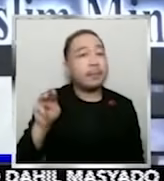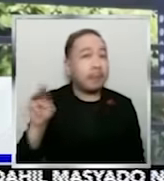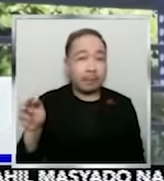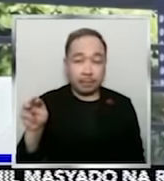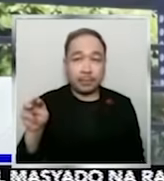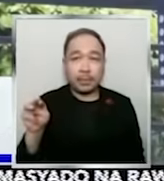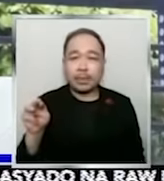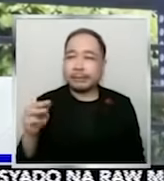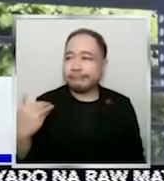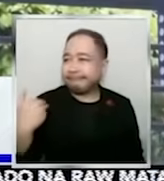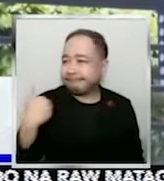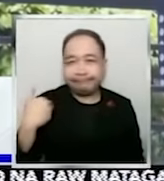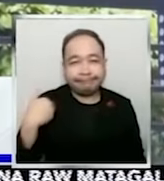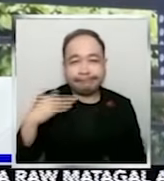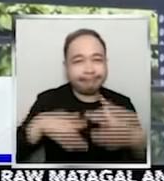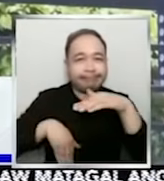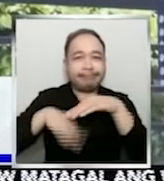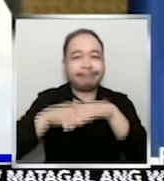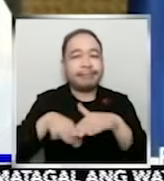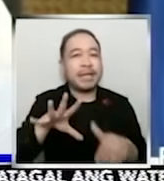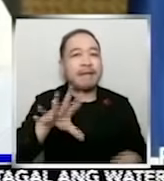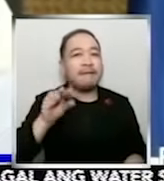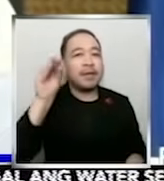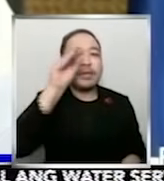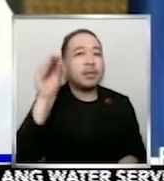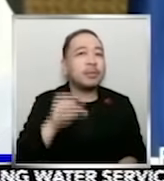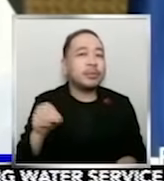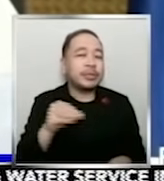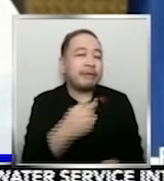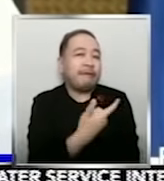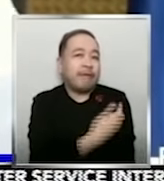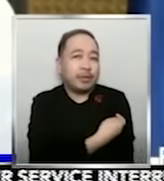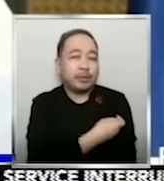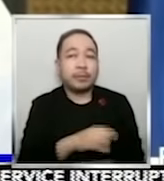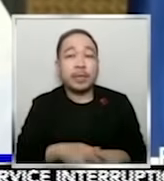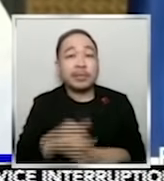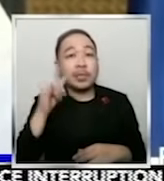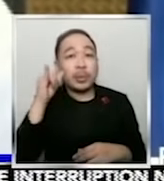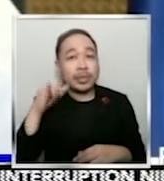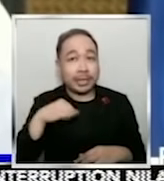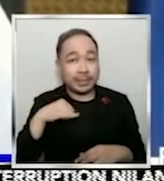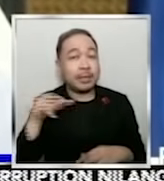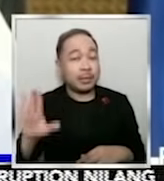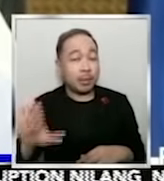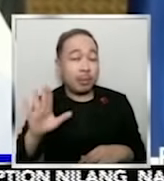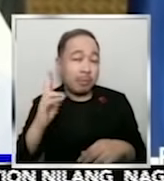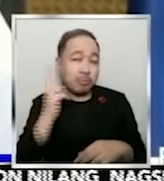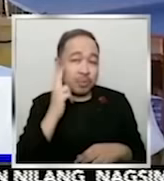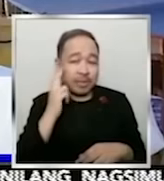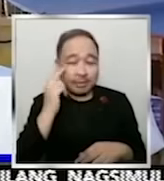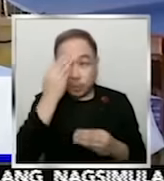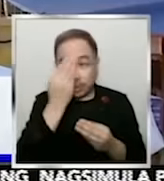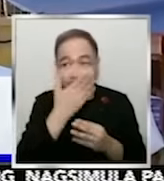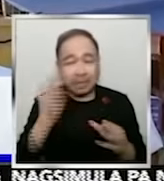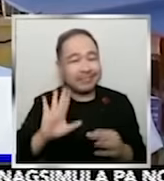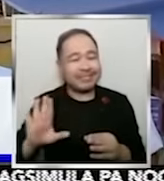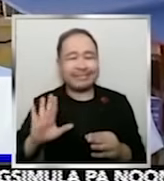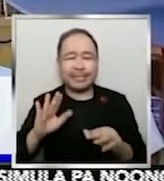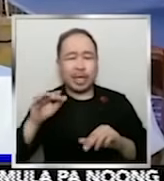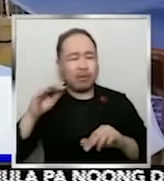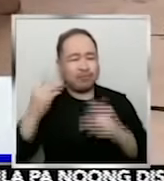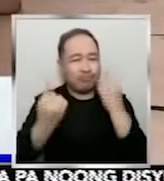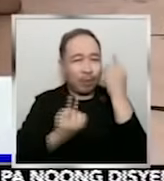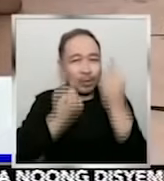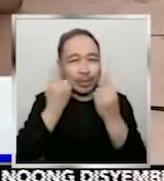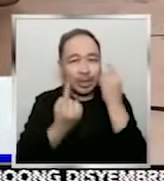pa naaabot ang 50% vaccination rate. Kaya kagabi, binanggit ng Pangulo ang kanyang pagkabahala matapos mabalita ang may 136